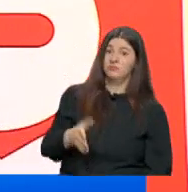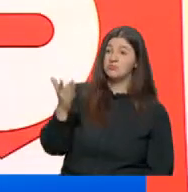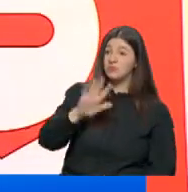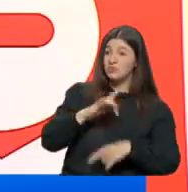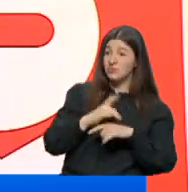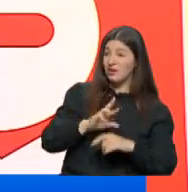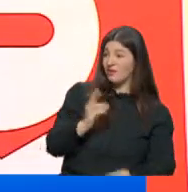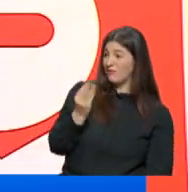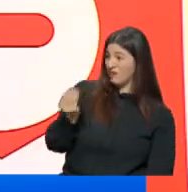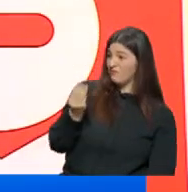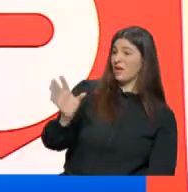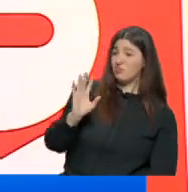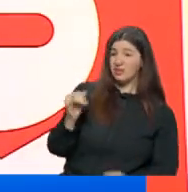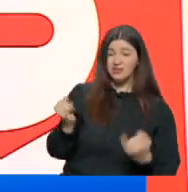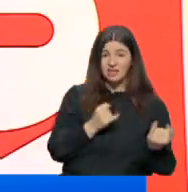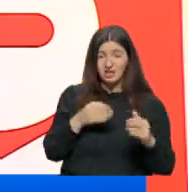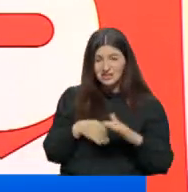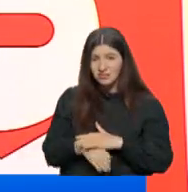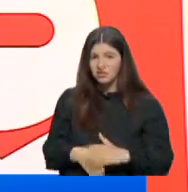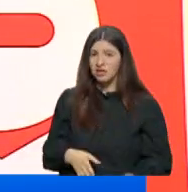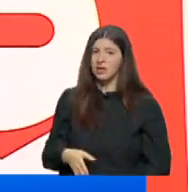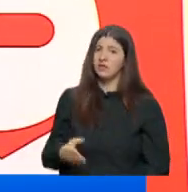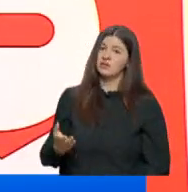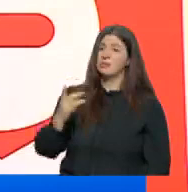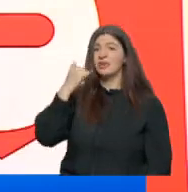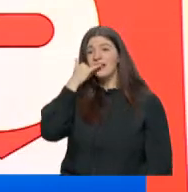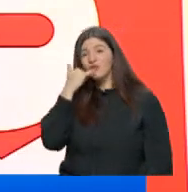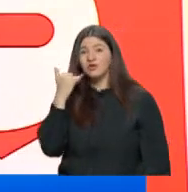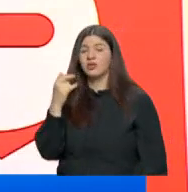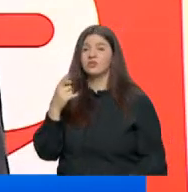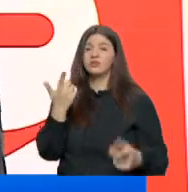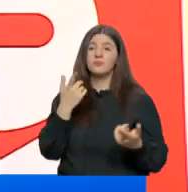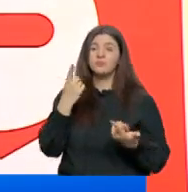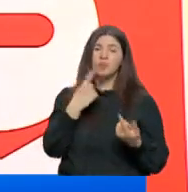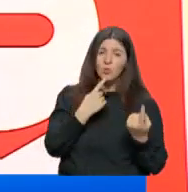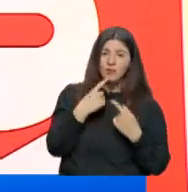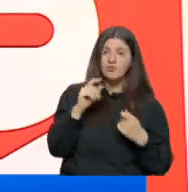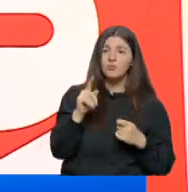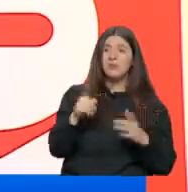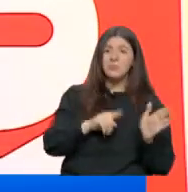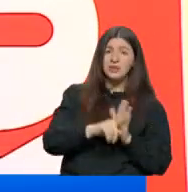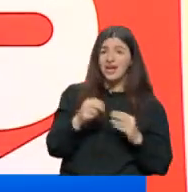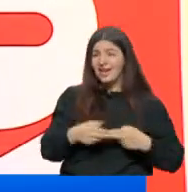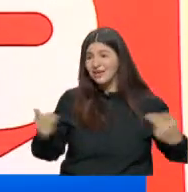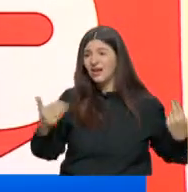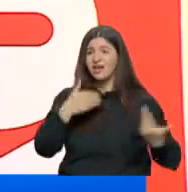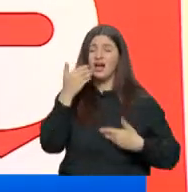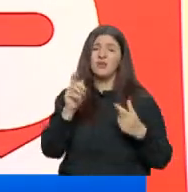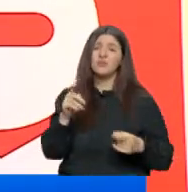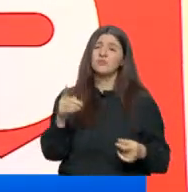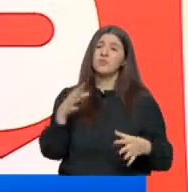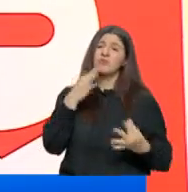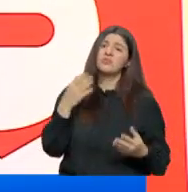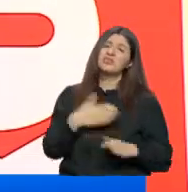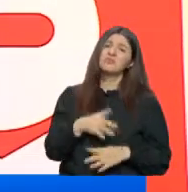ülkenin randevu verip vermemesi tartışmasına girmek ve işte bir telefon açtığında, bir randevu verdiğinde bundan bir başarı hikayesi üretmek, bundan mutlu olmak